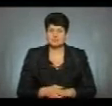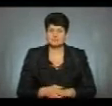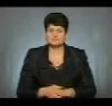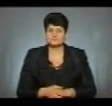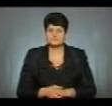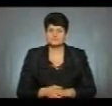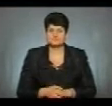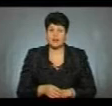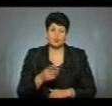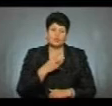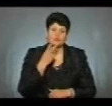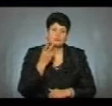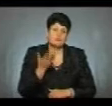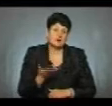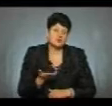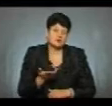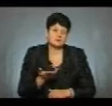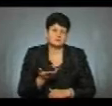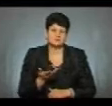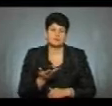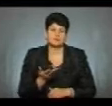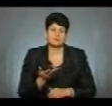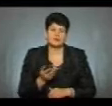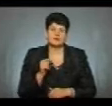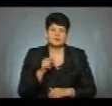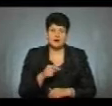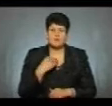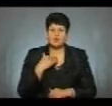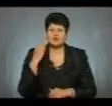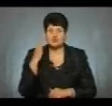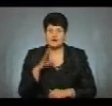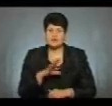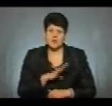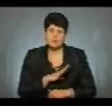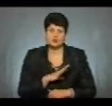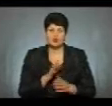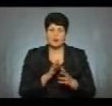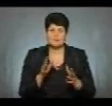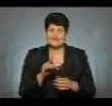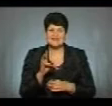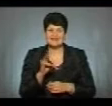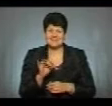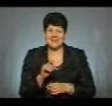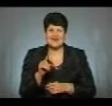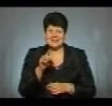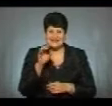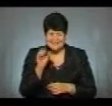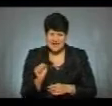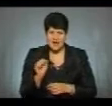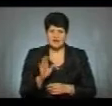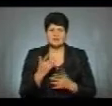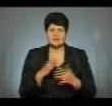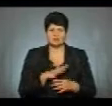2019 році? Бачите, там голосування було більше не за, скільки проти.